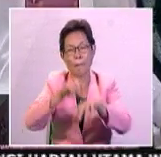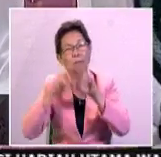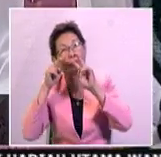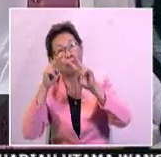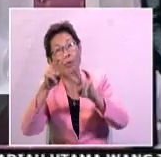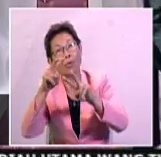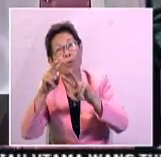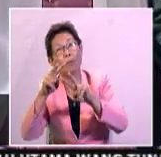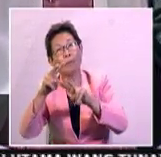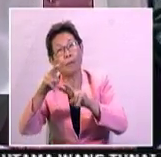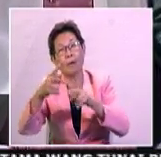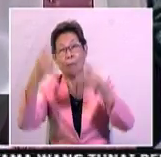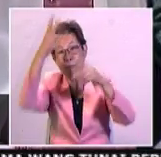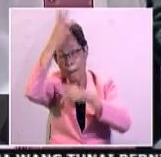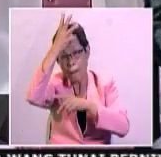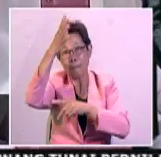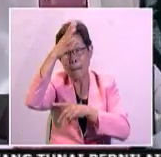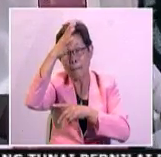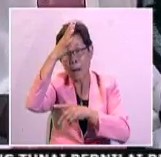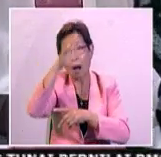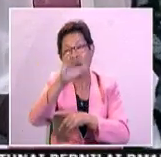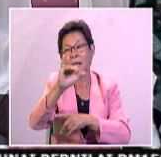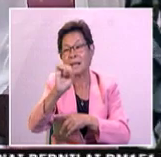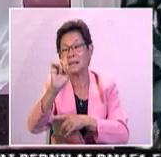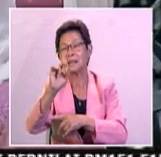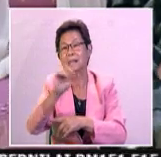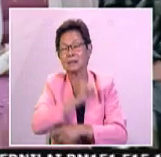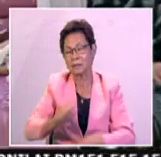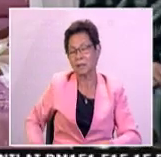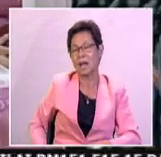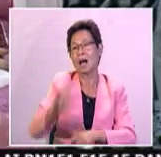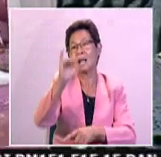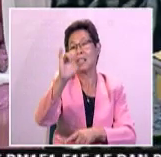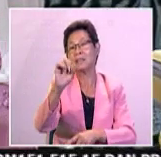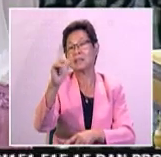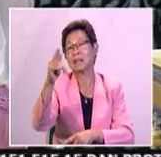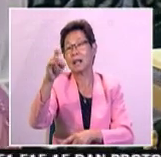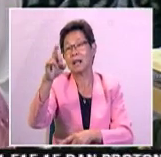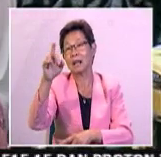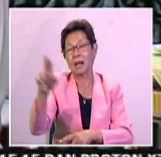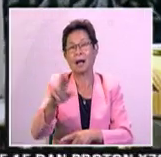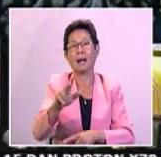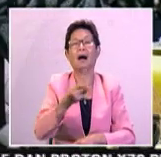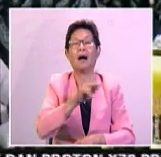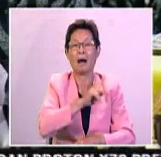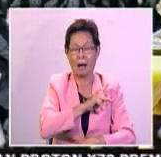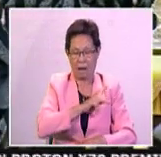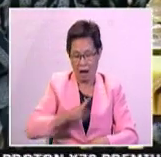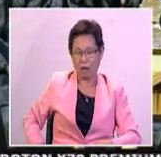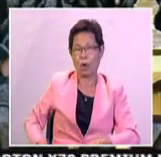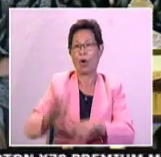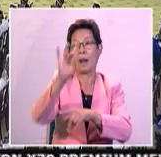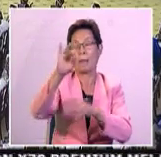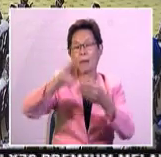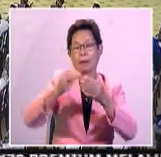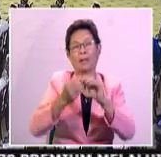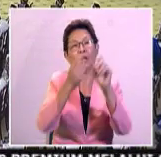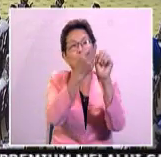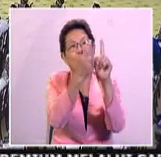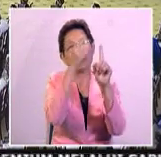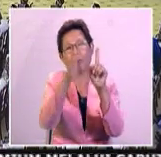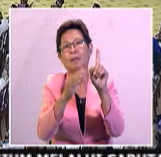pertabalan ayahanda baginda almarhum Sultan Iskandar sebagai yang di-Pertuan Agong ke-8 pada November